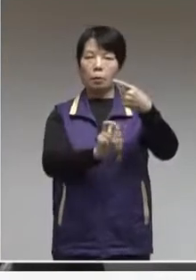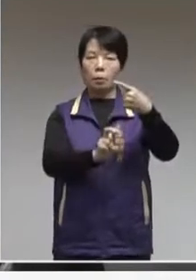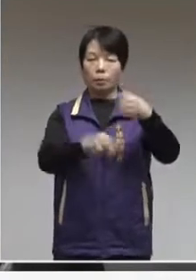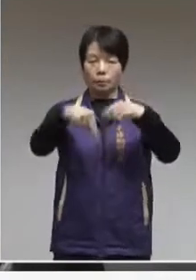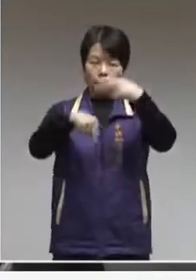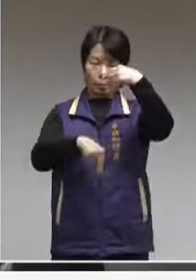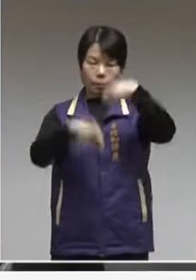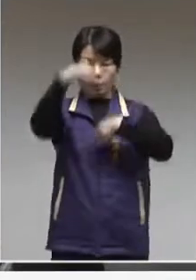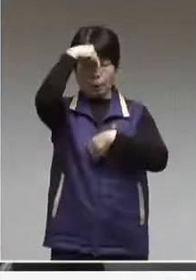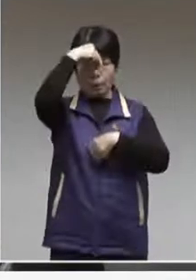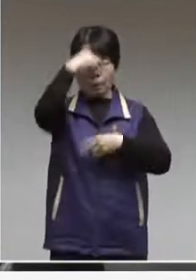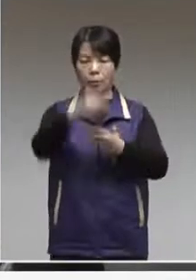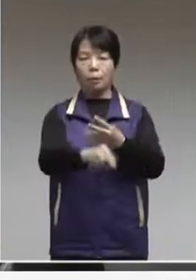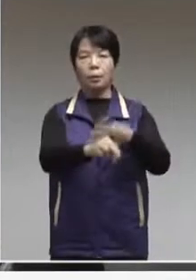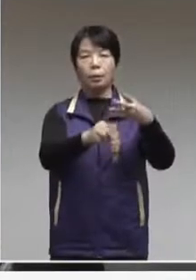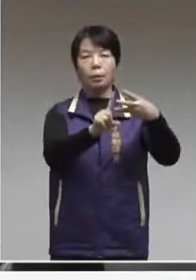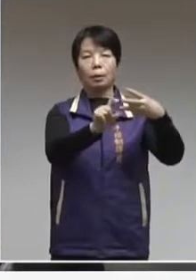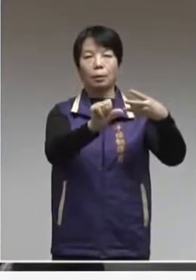午的